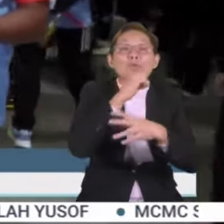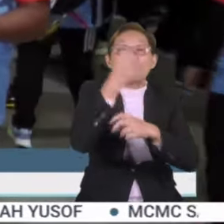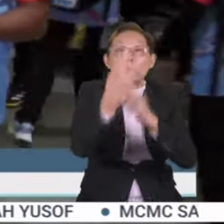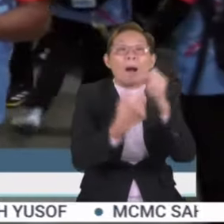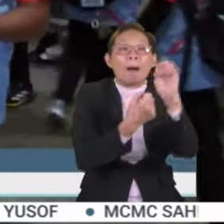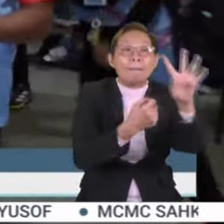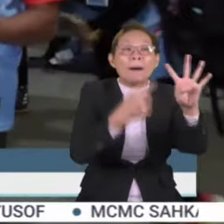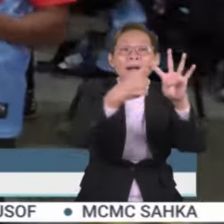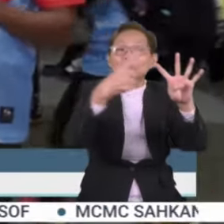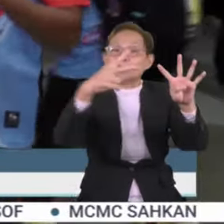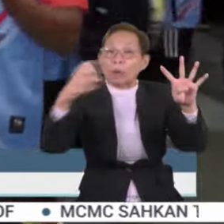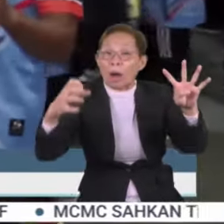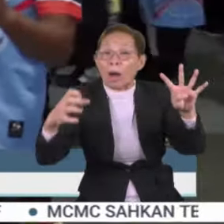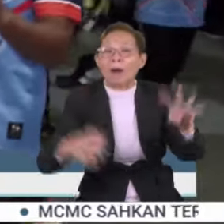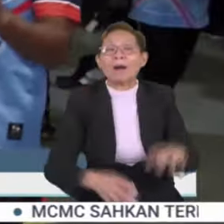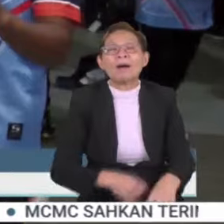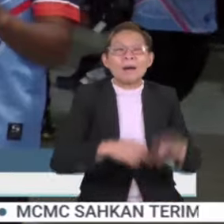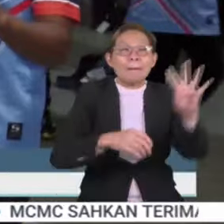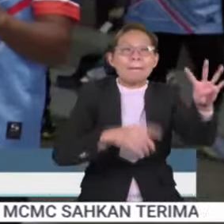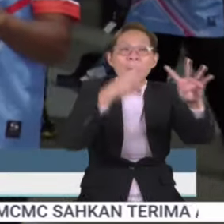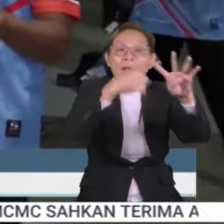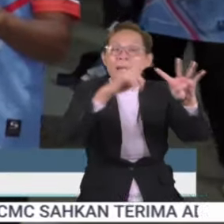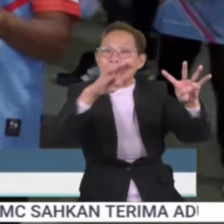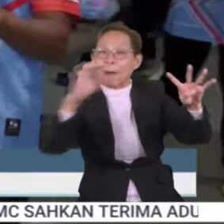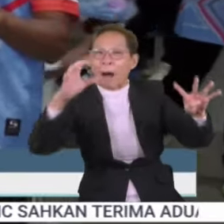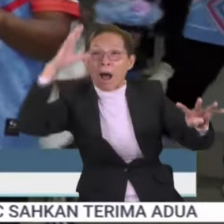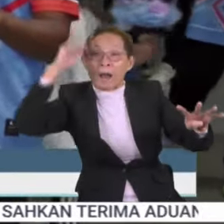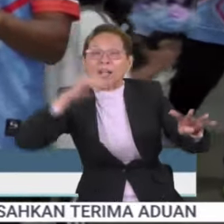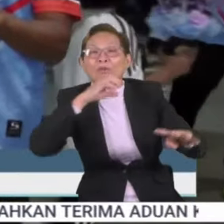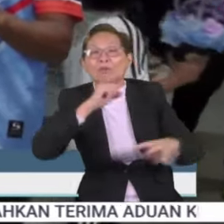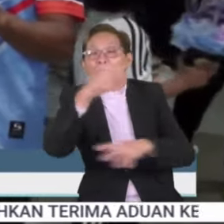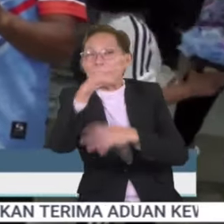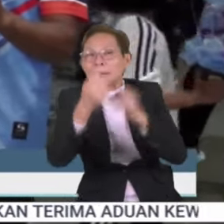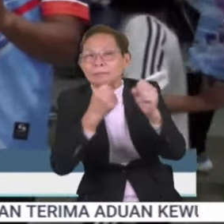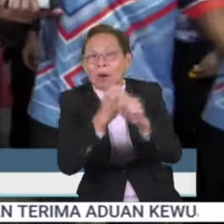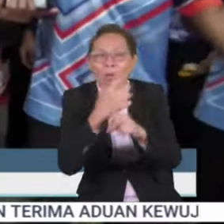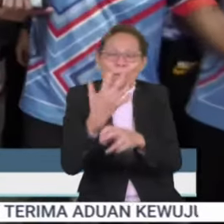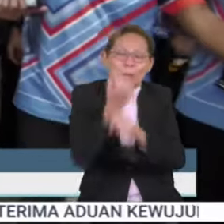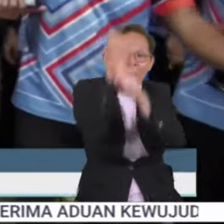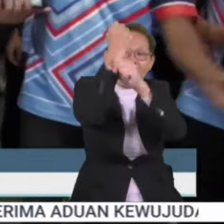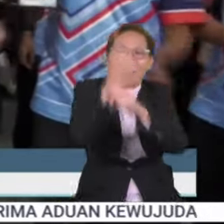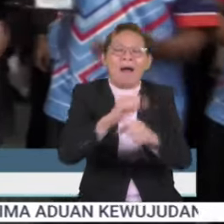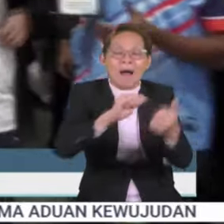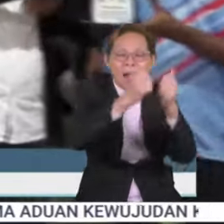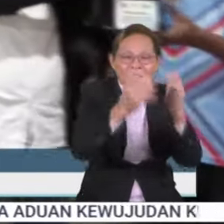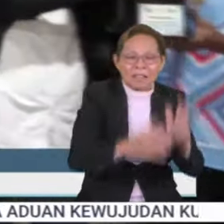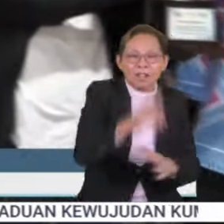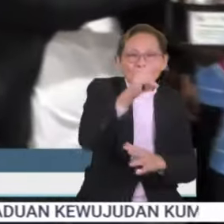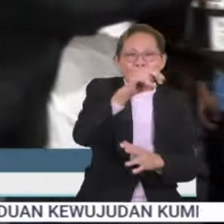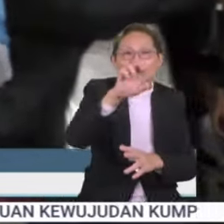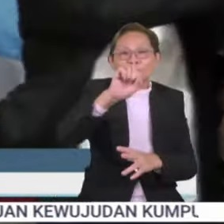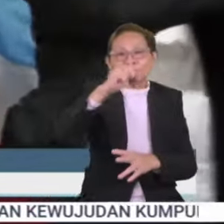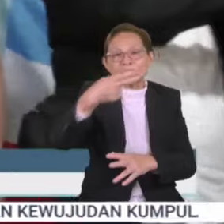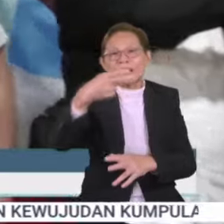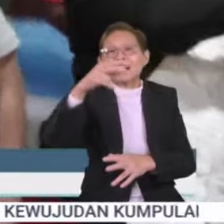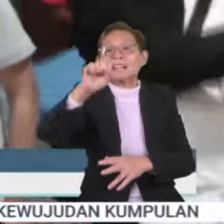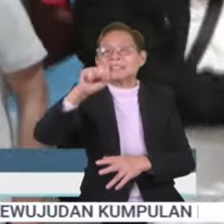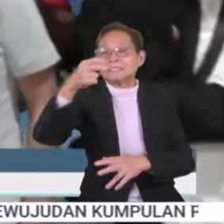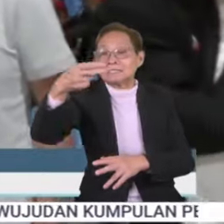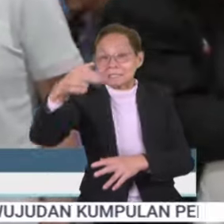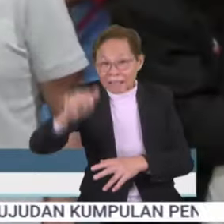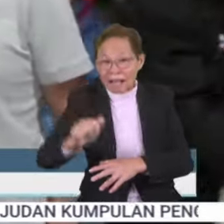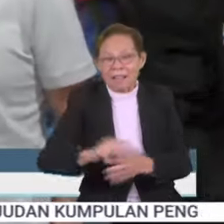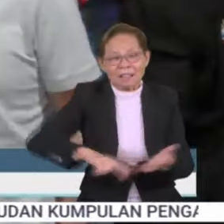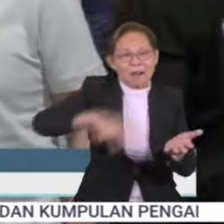200 Me dan kuartet 4* 400 me lelaki 15 tahun atlet nursaza Farhana Andi Adi